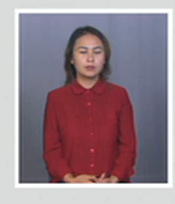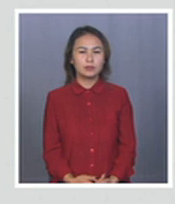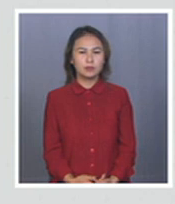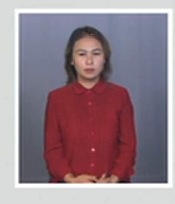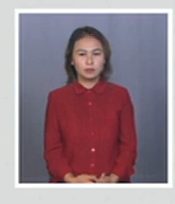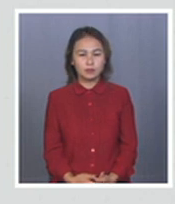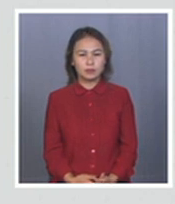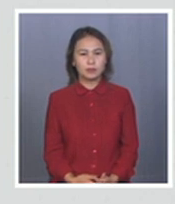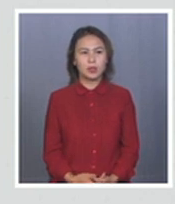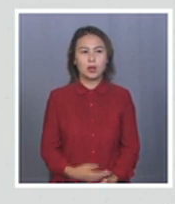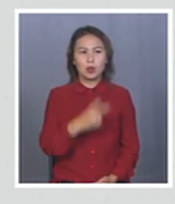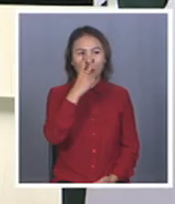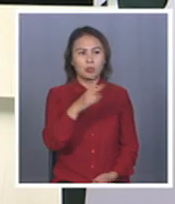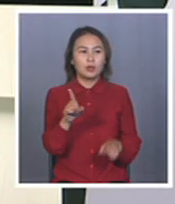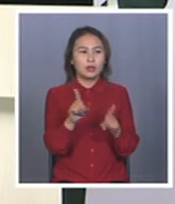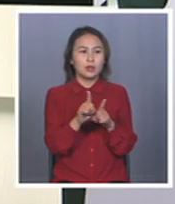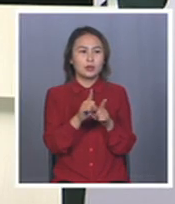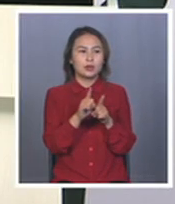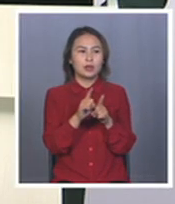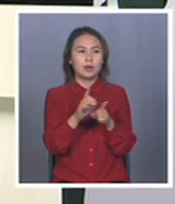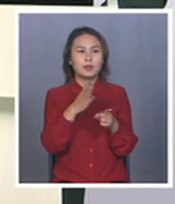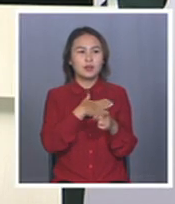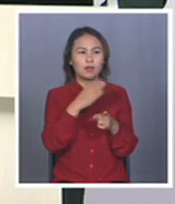Көріп отырғанымыздай, біздің фондар